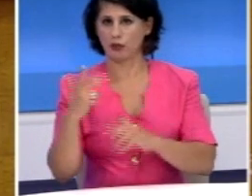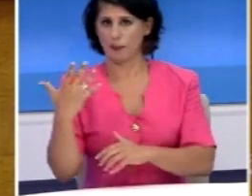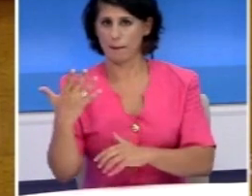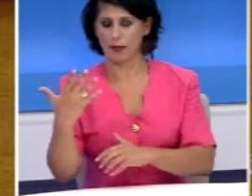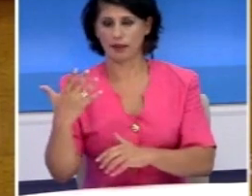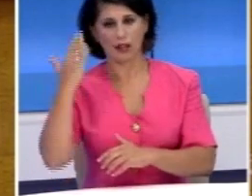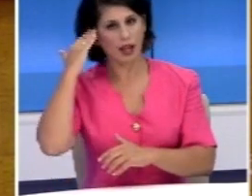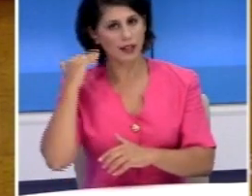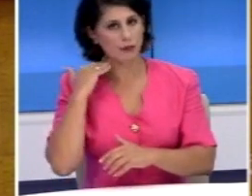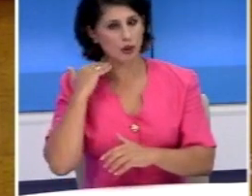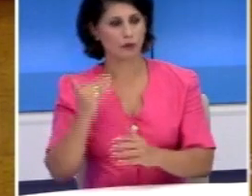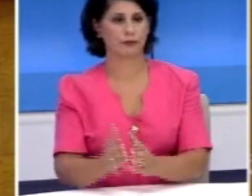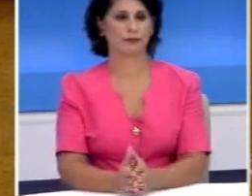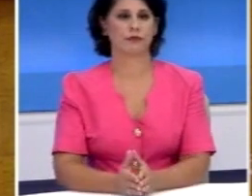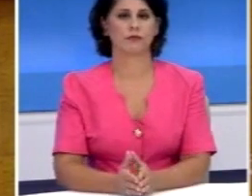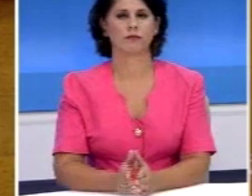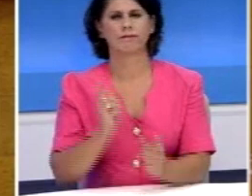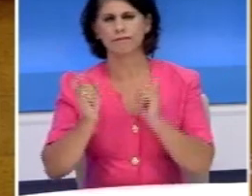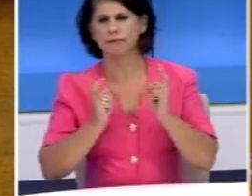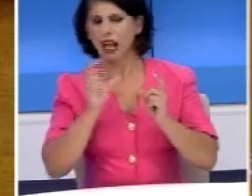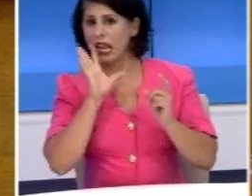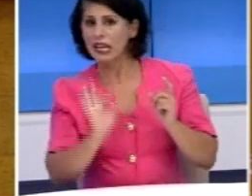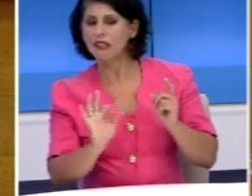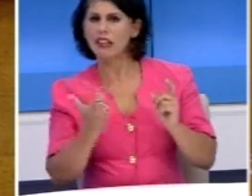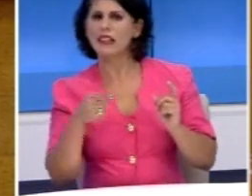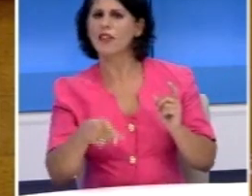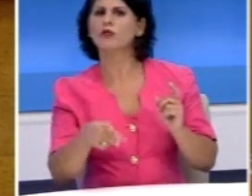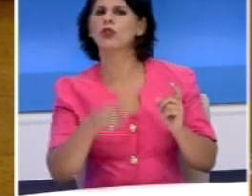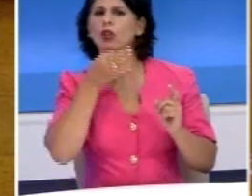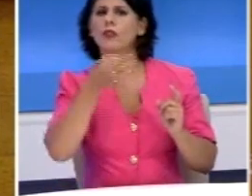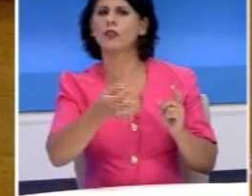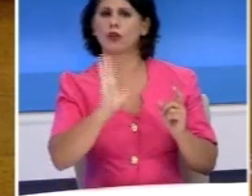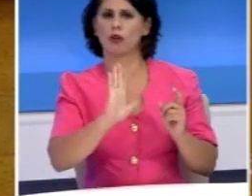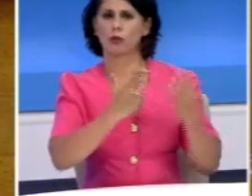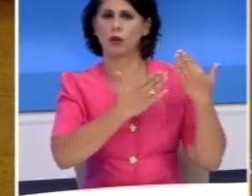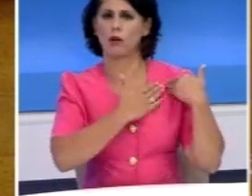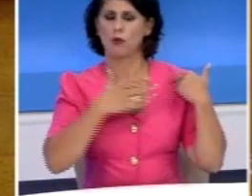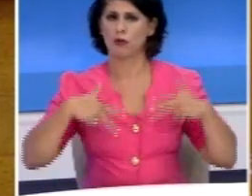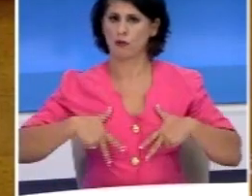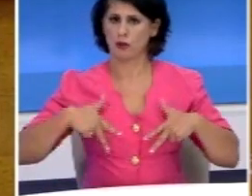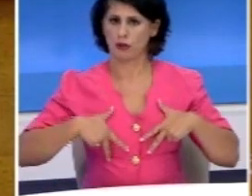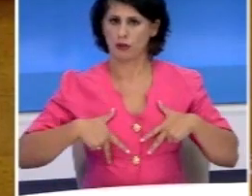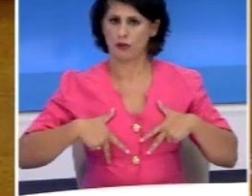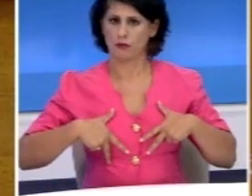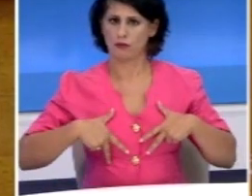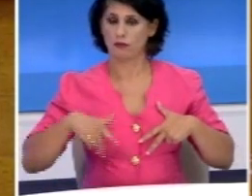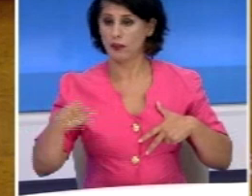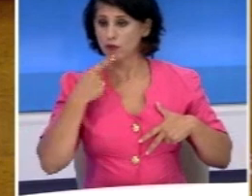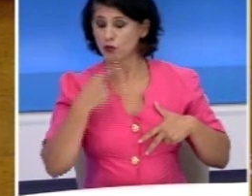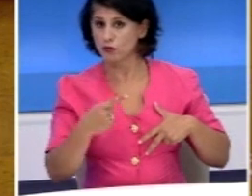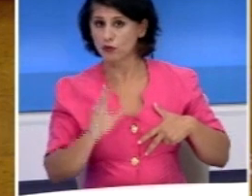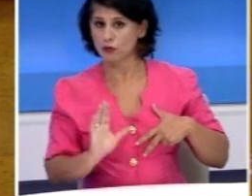41.385 στην Αίγυπτο. Αλήθεια, γιατί αυτό δεν το ανέφερε το αρμόδιο Υπουργείο? Οι ισχυρισμοί